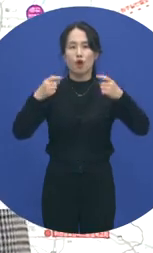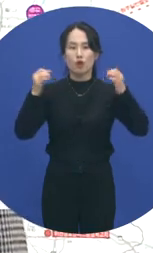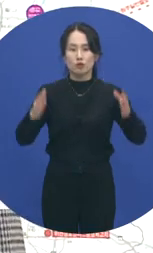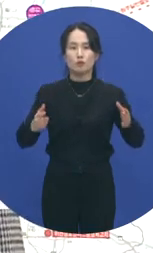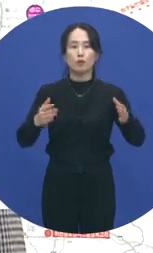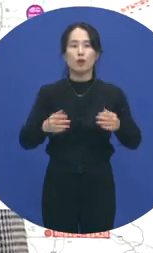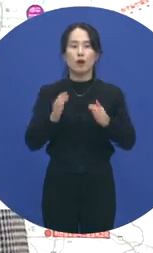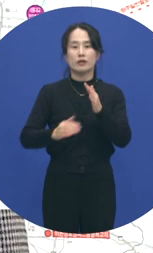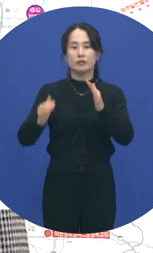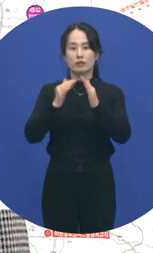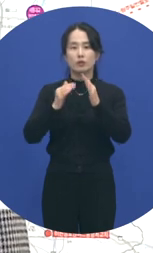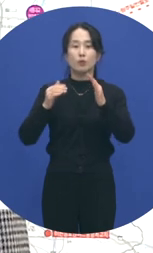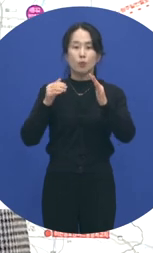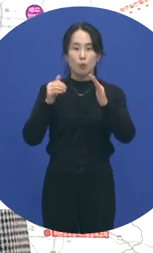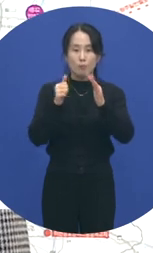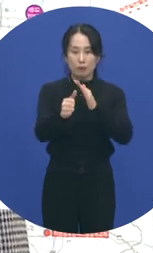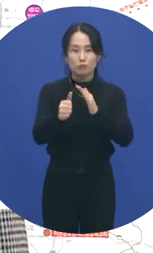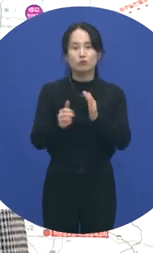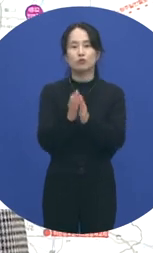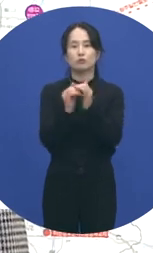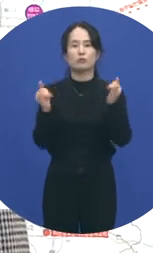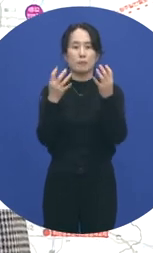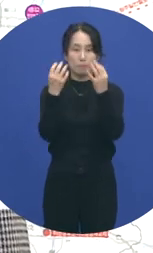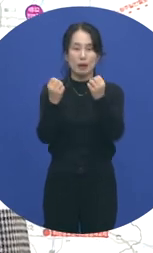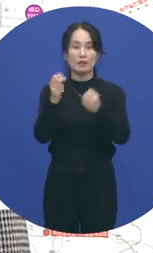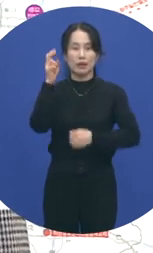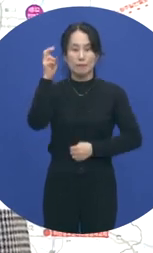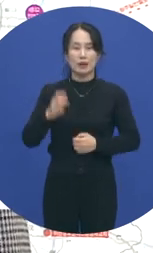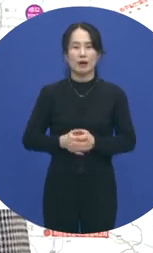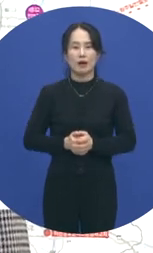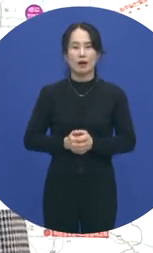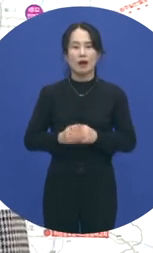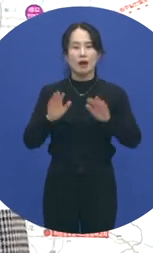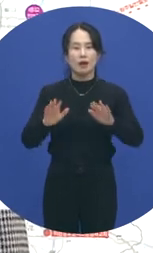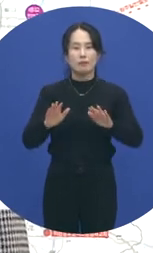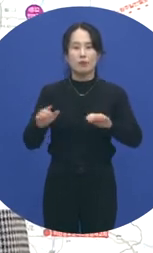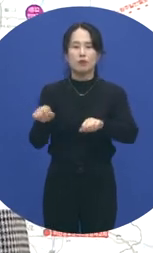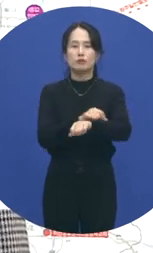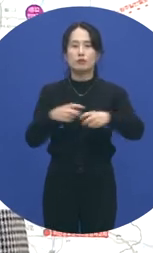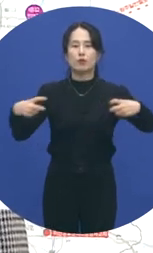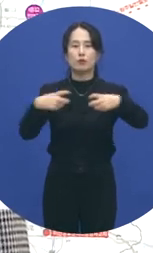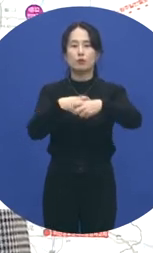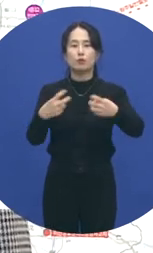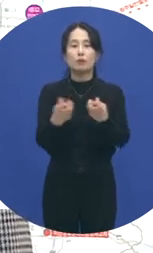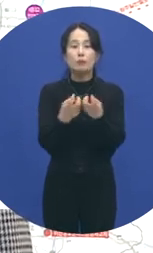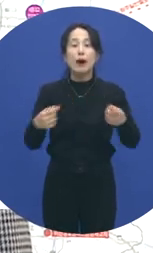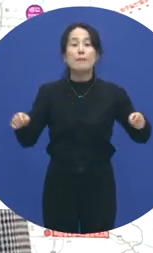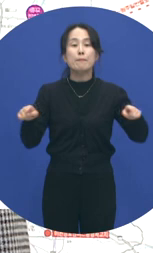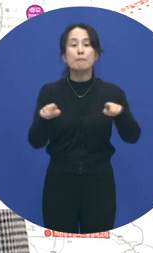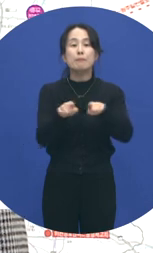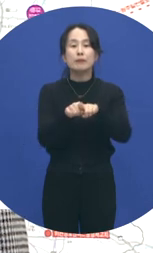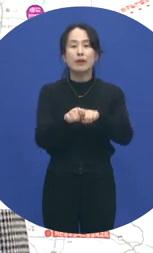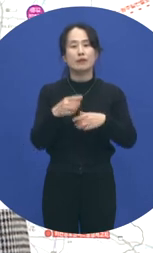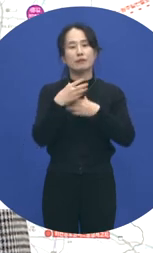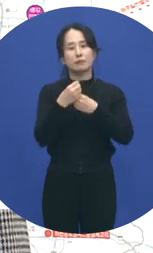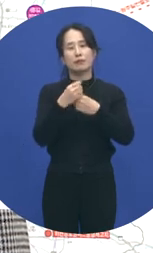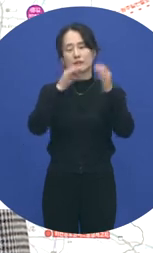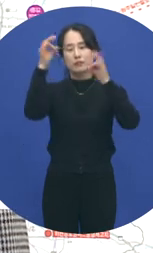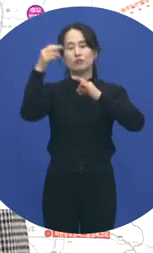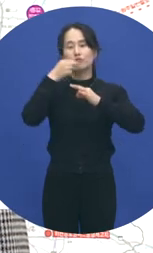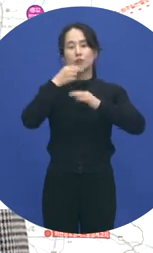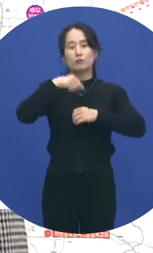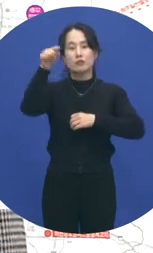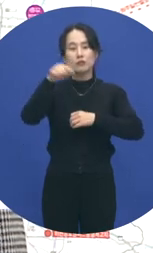동안에 고향을 방문하시는 도민분들이 많으실 텐데 좀 더 이번 설 연휴 특별교통대책과 아울러서 좀 더